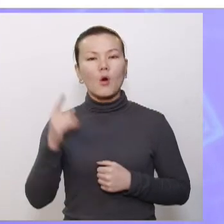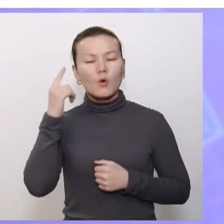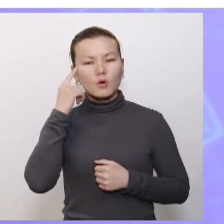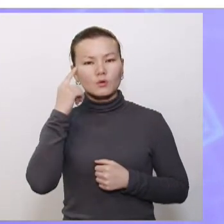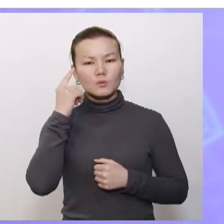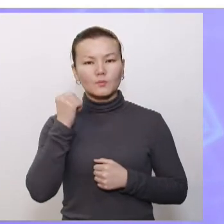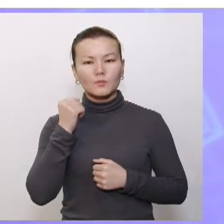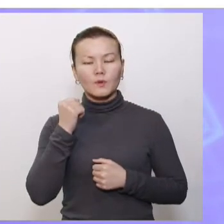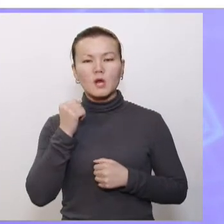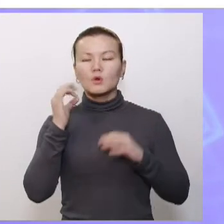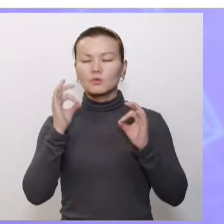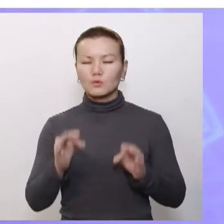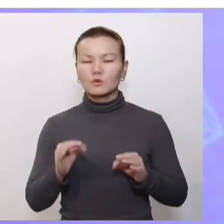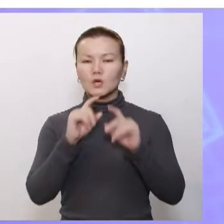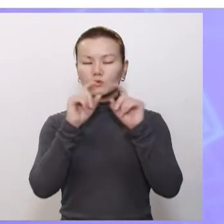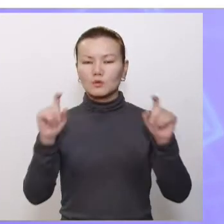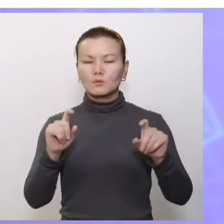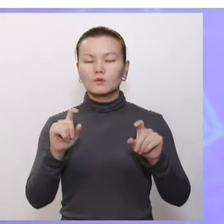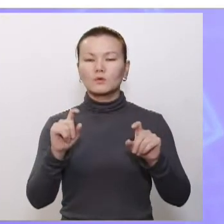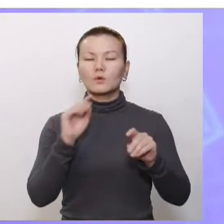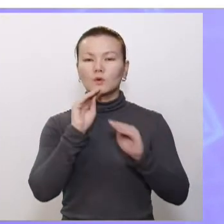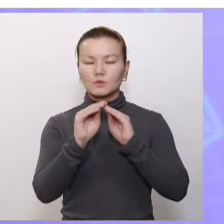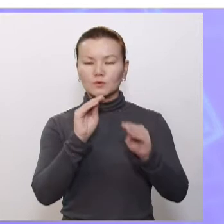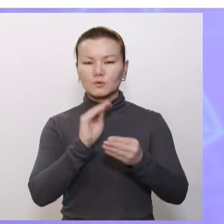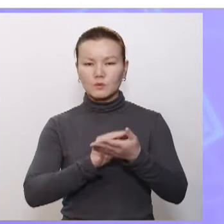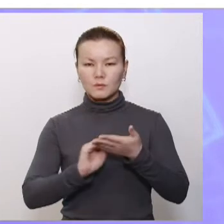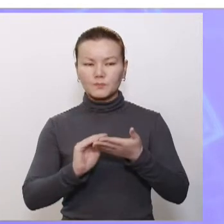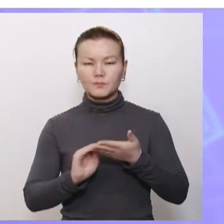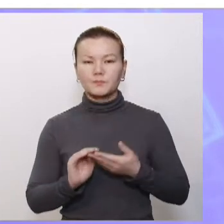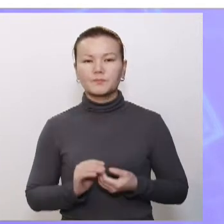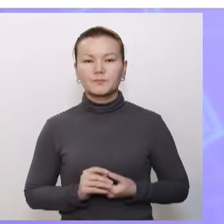Ойлонуп, туура сүйлөмдү айтабыз.